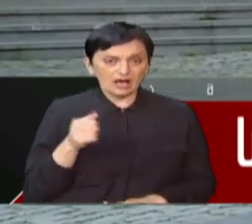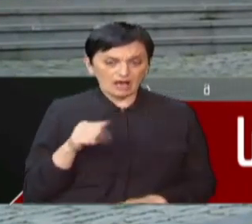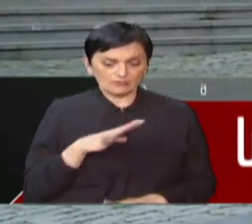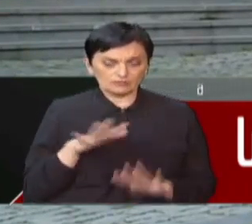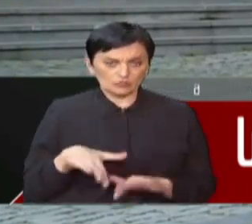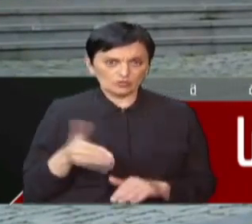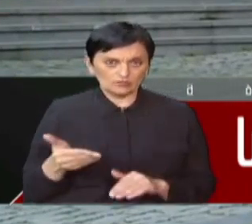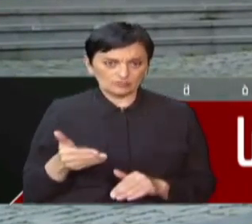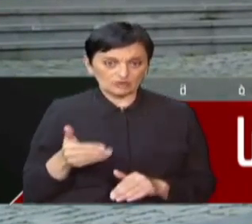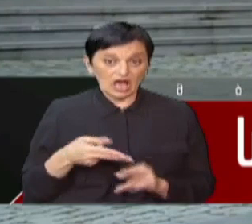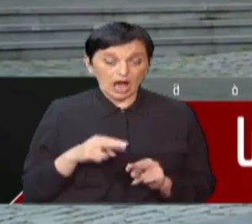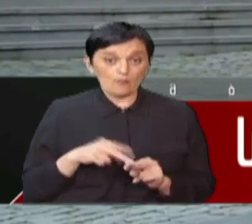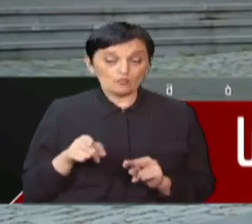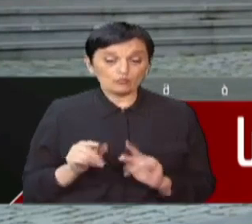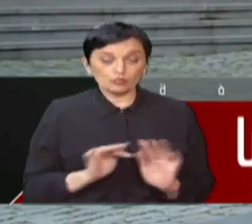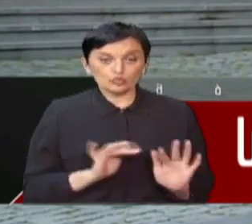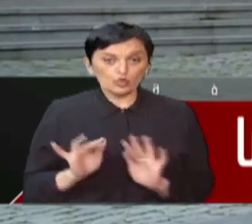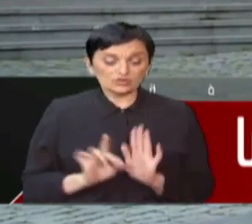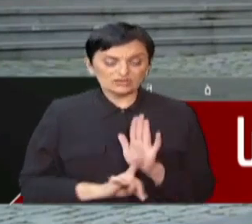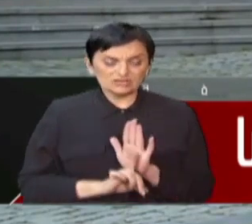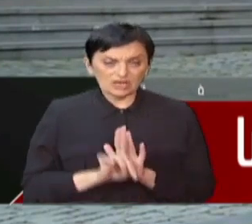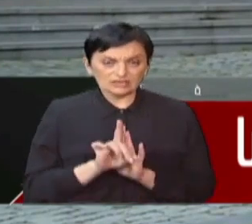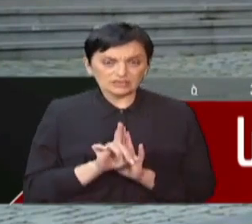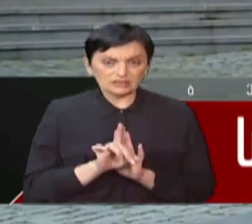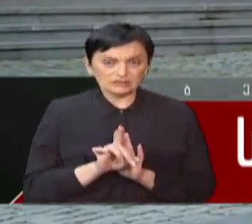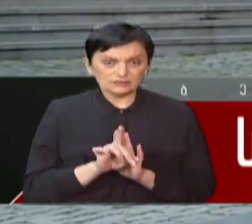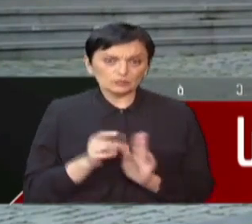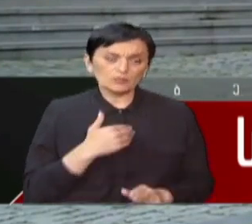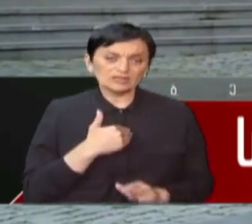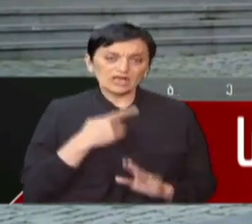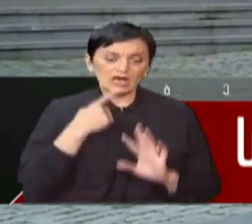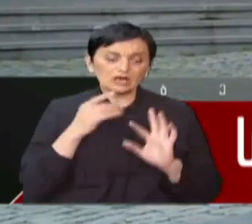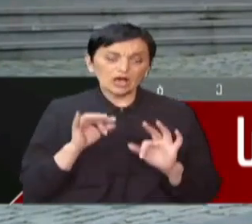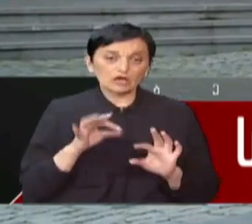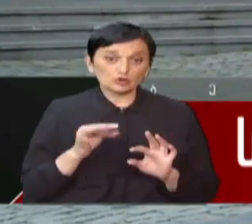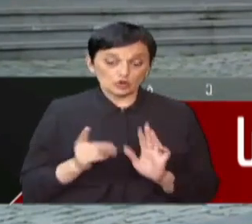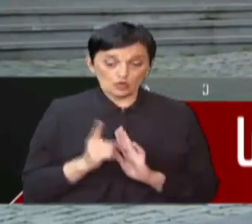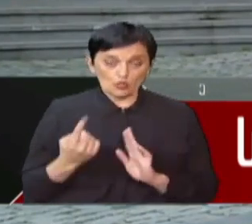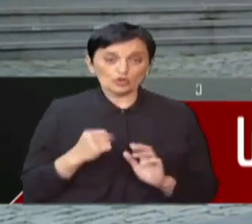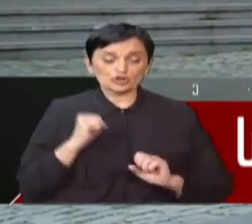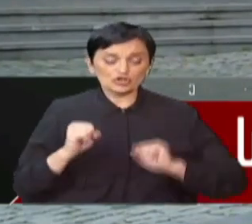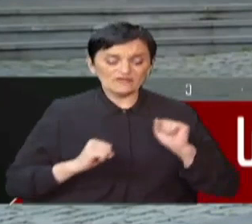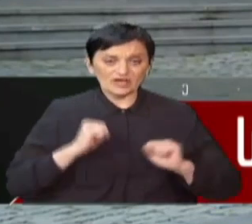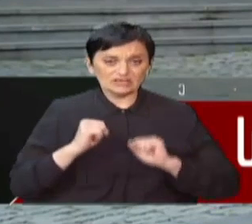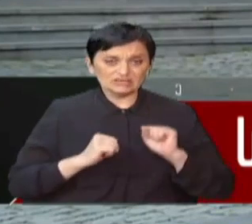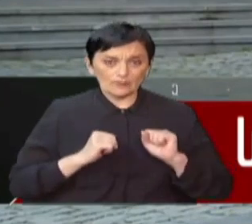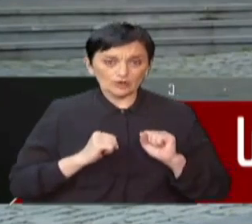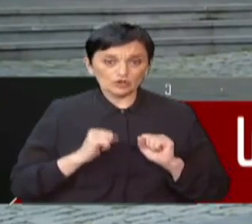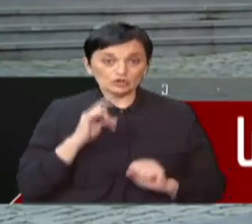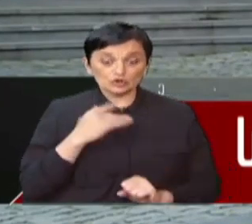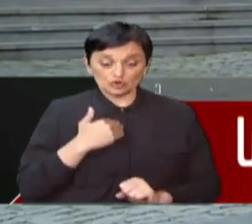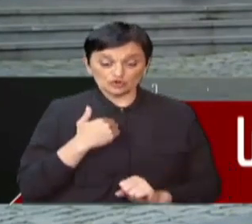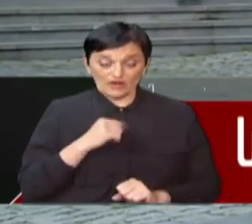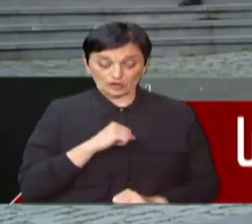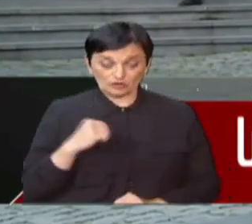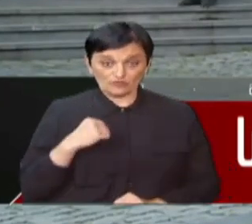saba misată, cu atât am procesul sa set pati, s-a scăsit, inda git xatru, vichitan modi, sleveț de bitrom, ce Tuton ce îngamu